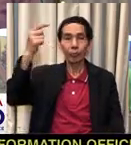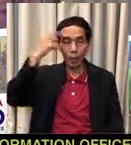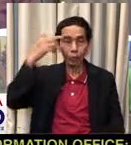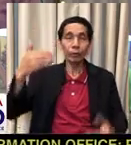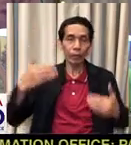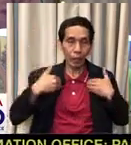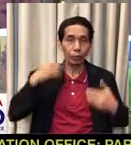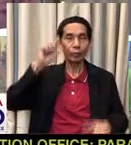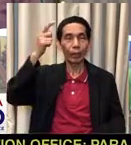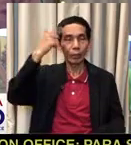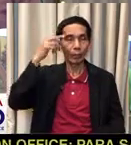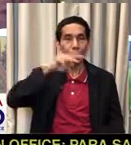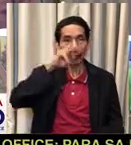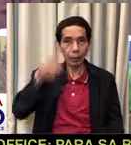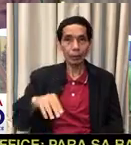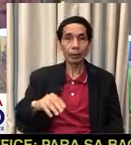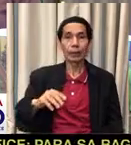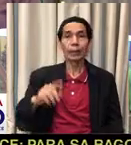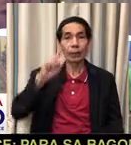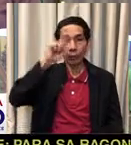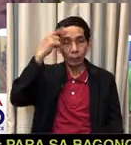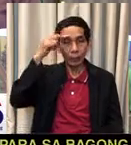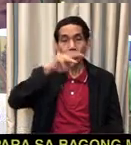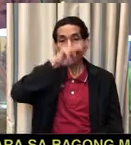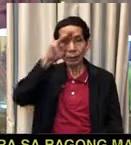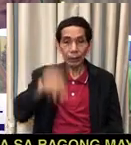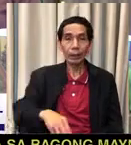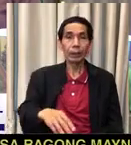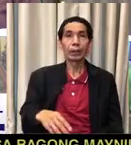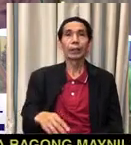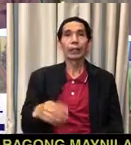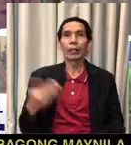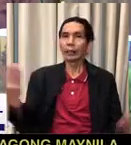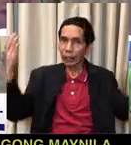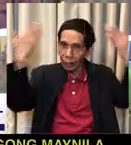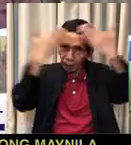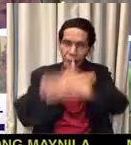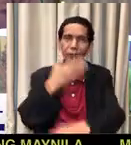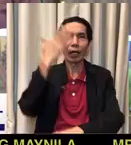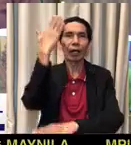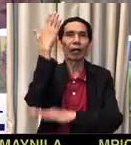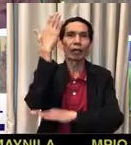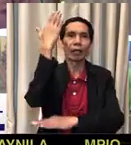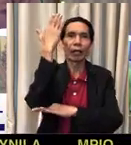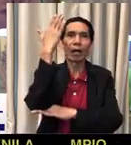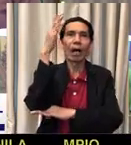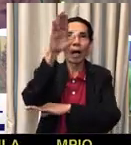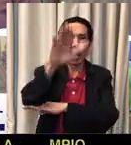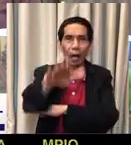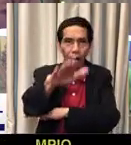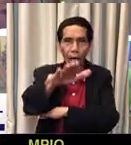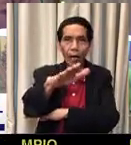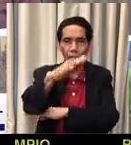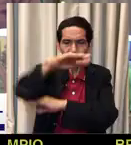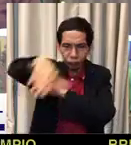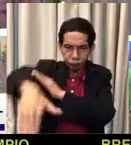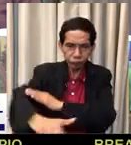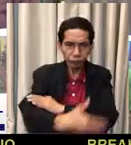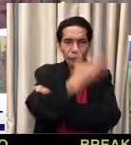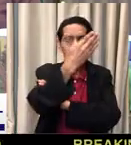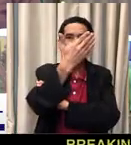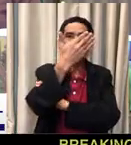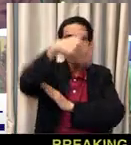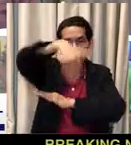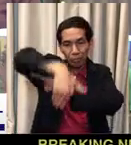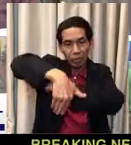ang Maynila. Ang gobyerno po sa Maynila, gabi, tanghali, hapon, madaling araw at